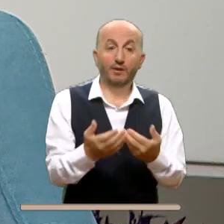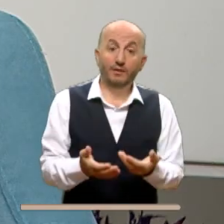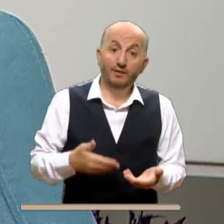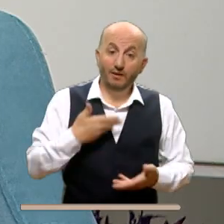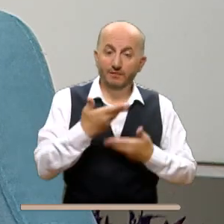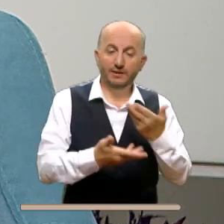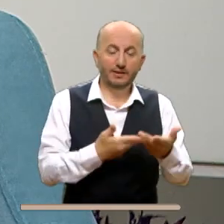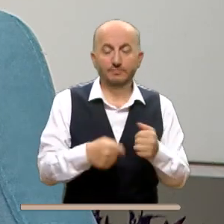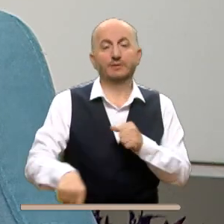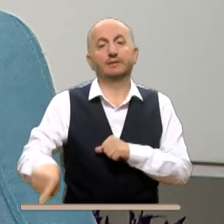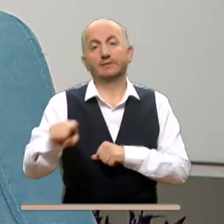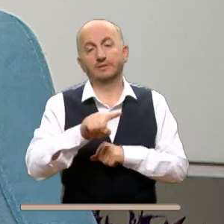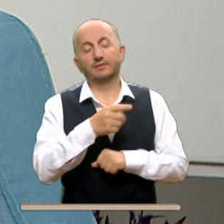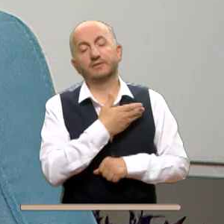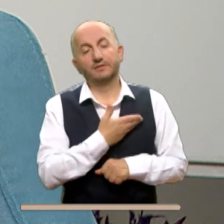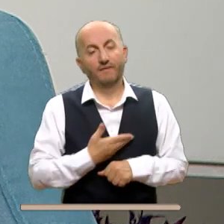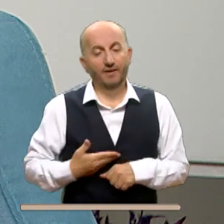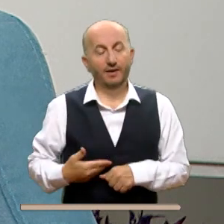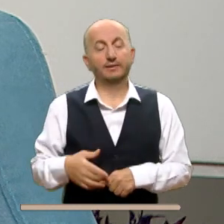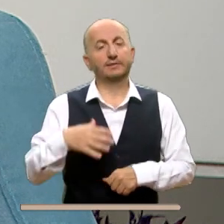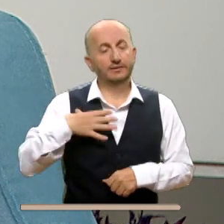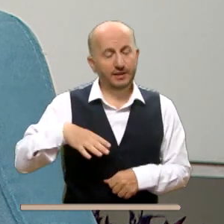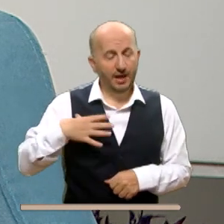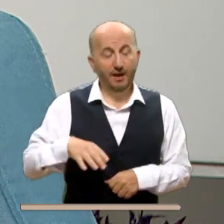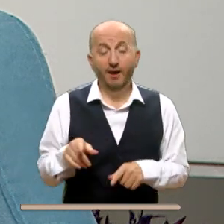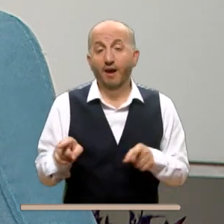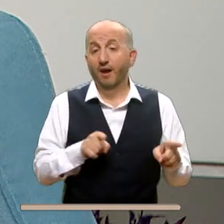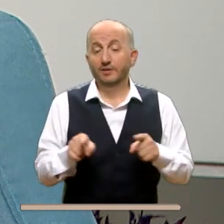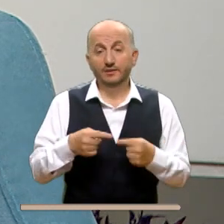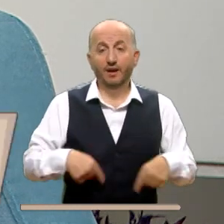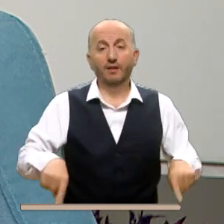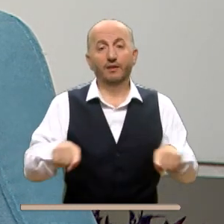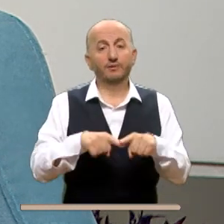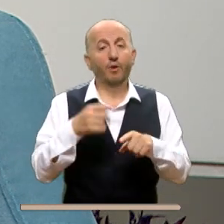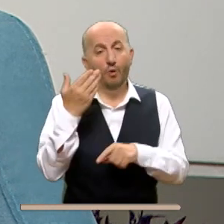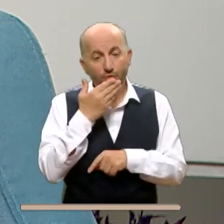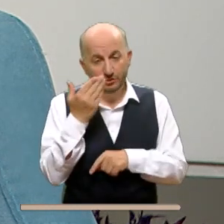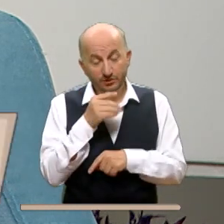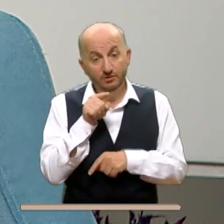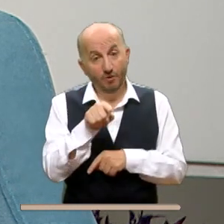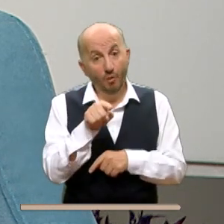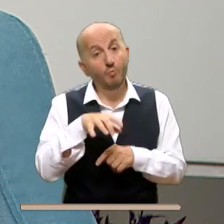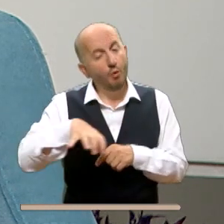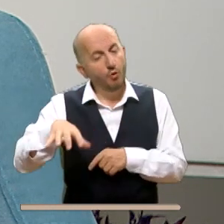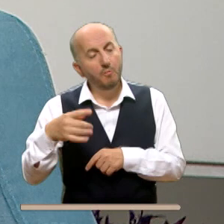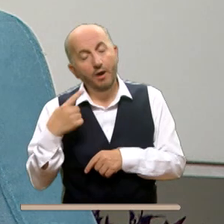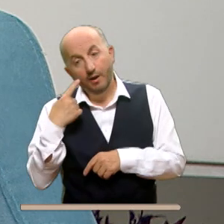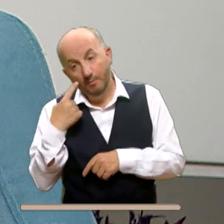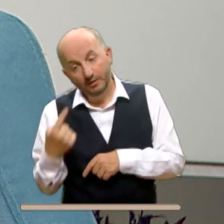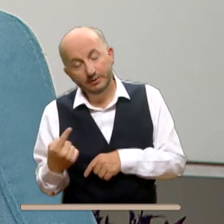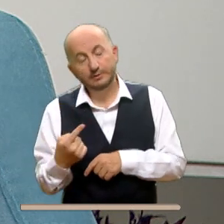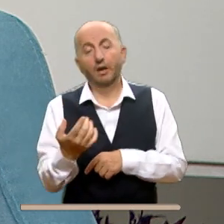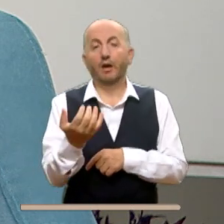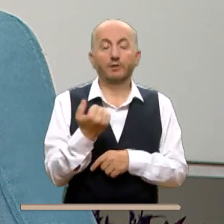Yani siz severek, isteyerek hangi alanı okuyacaksanız o alana ilgi duyun. Hatta bazen